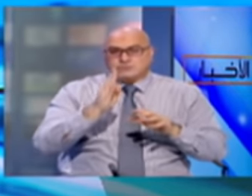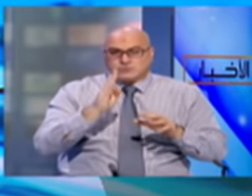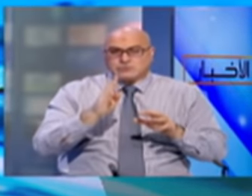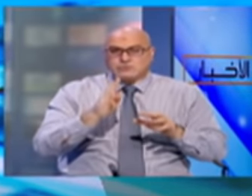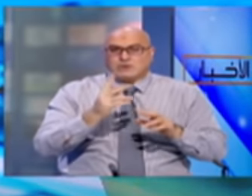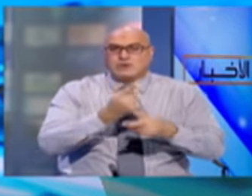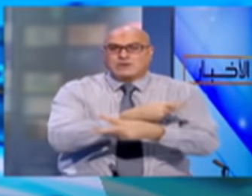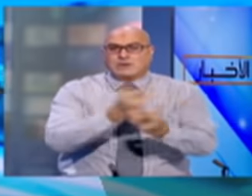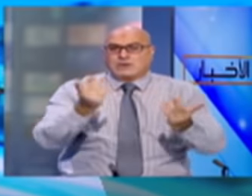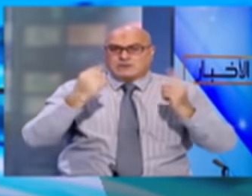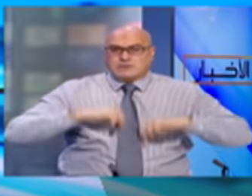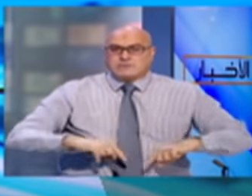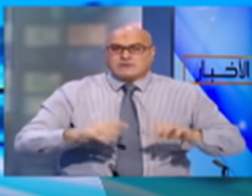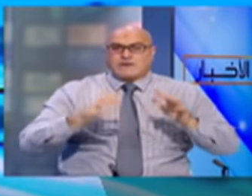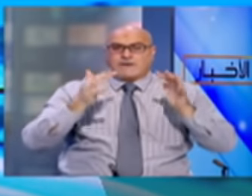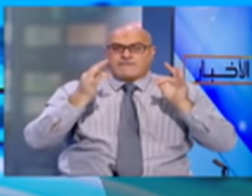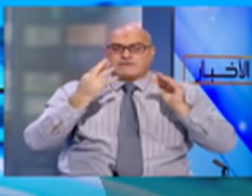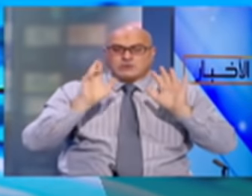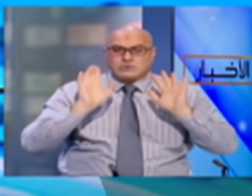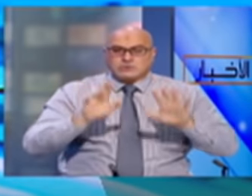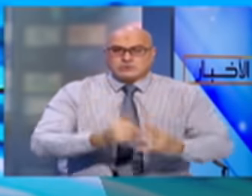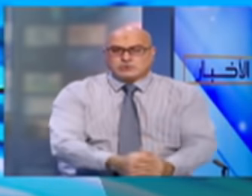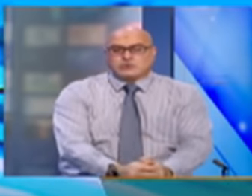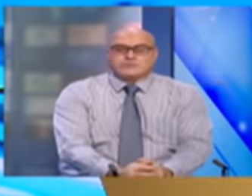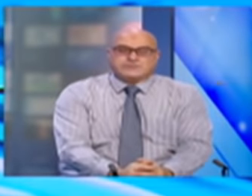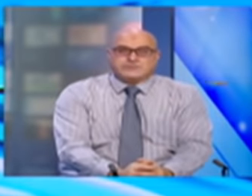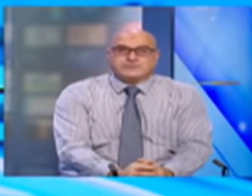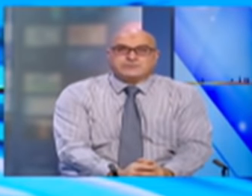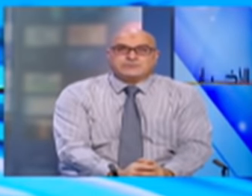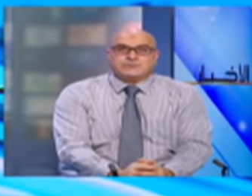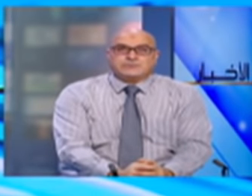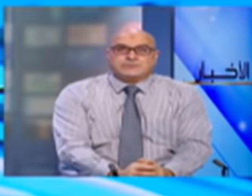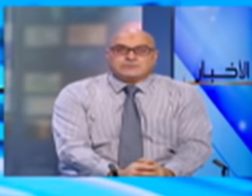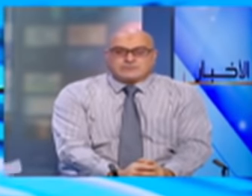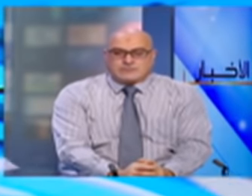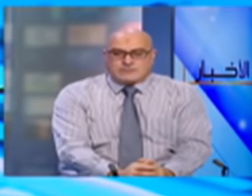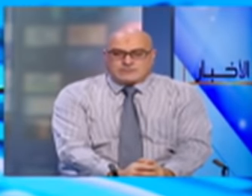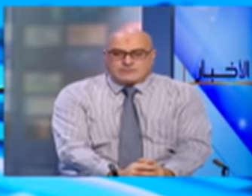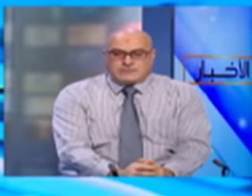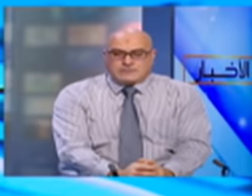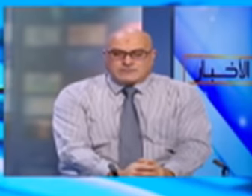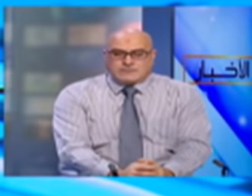أوضحه بيان لوزارة الشؤون الدينية والأوقاف.